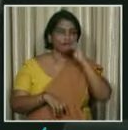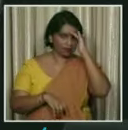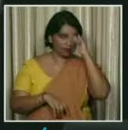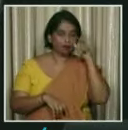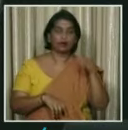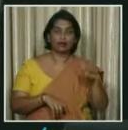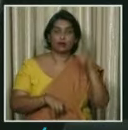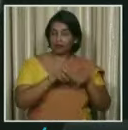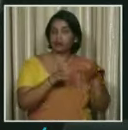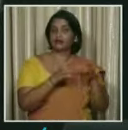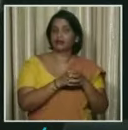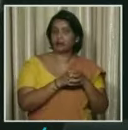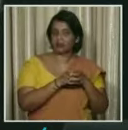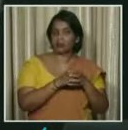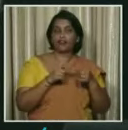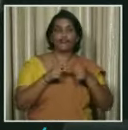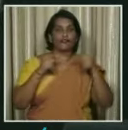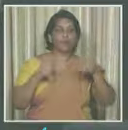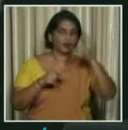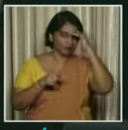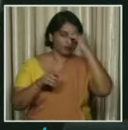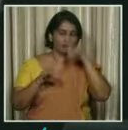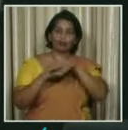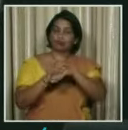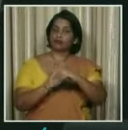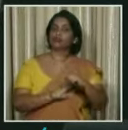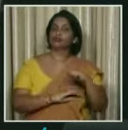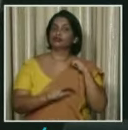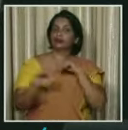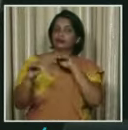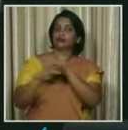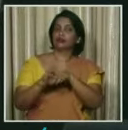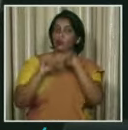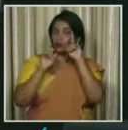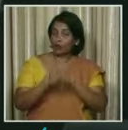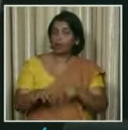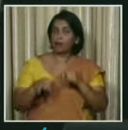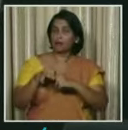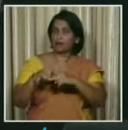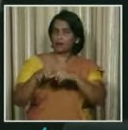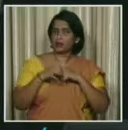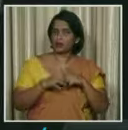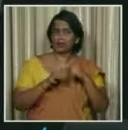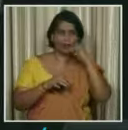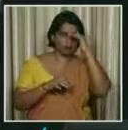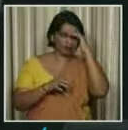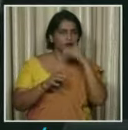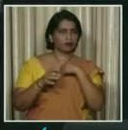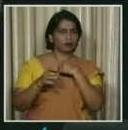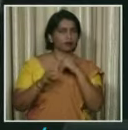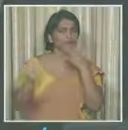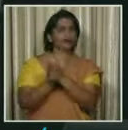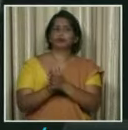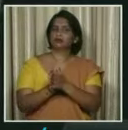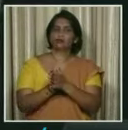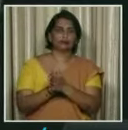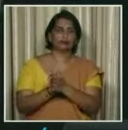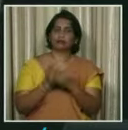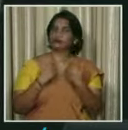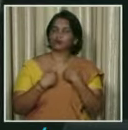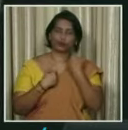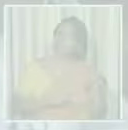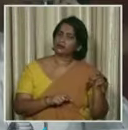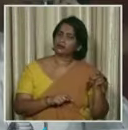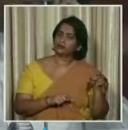ඒ පිරිස, ඒ කණ්ඩායම විපක්ෂ නායකතුමා ශක්තිමත් කිරීම පිළිබඳව මේ වගේ ප්‍රශ්නයක් අහන විපක්ෂ නායකතුමා ශක්තිමත් කරන එක තුලයි ඉන්නක පිළිබඳව අපේ